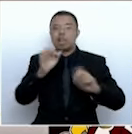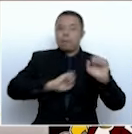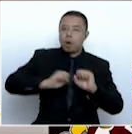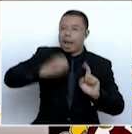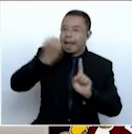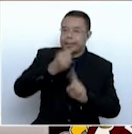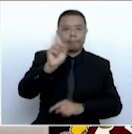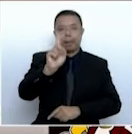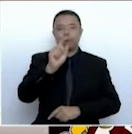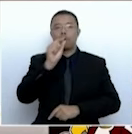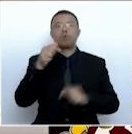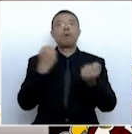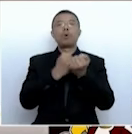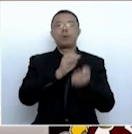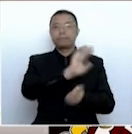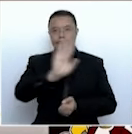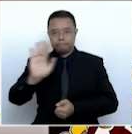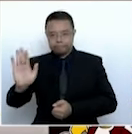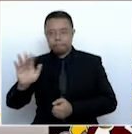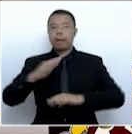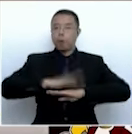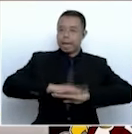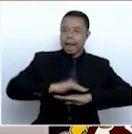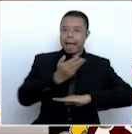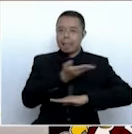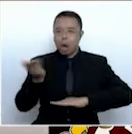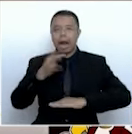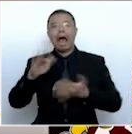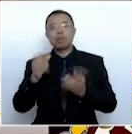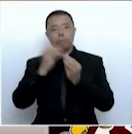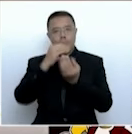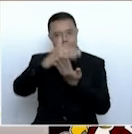tindakan kepada pendukung pasangan calon, moderator, dan panelis.